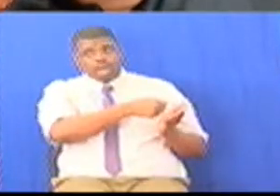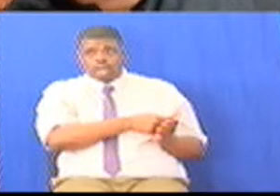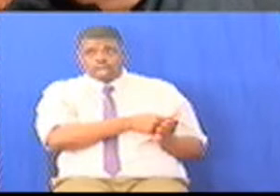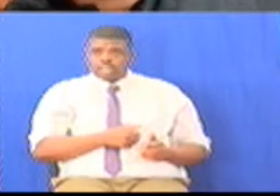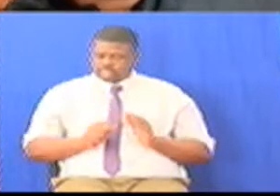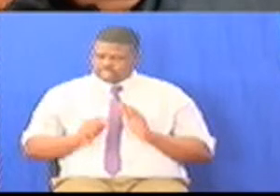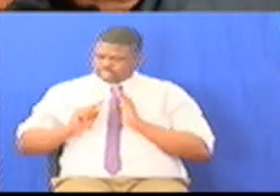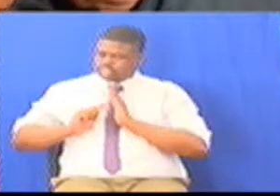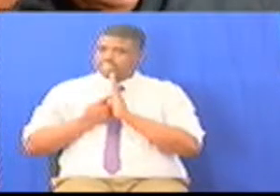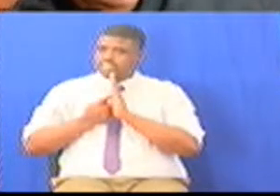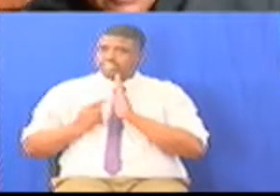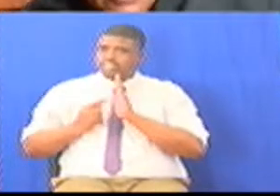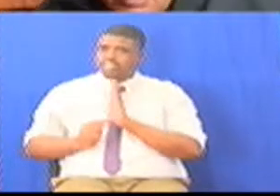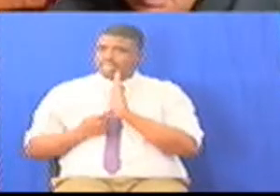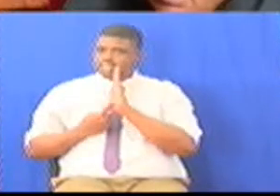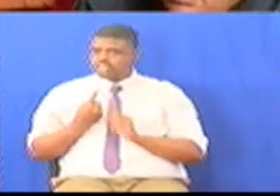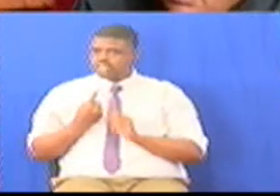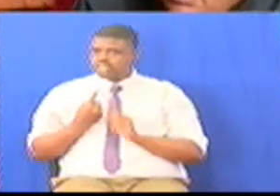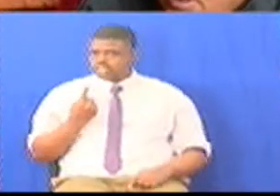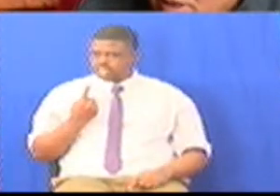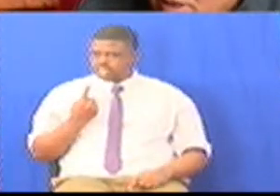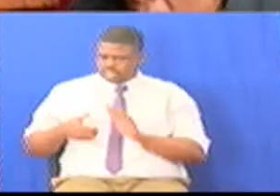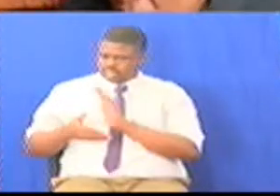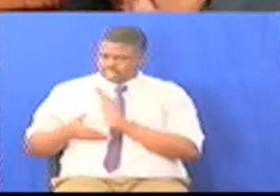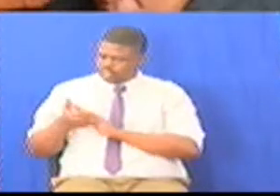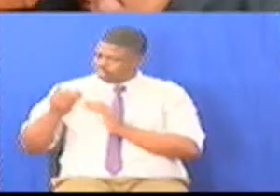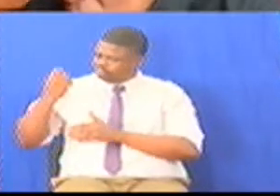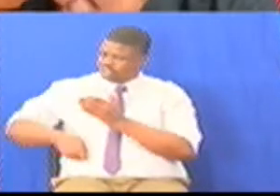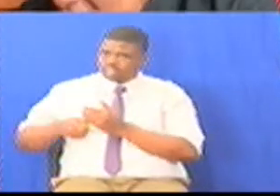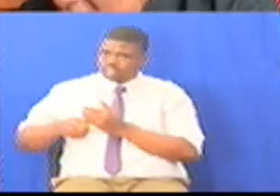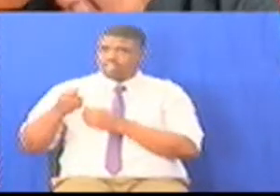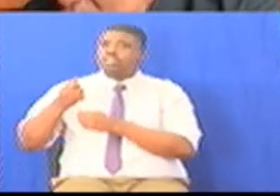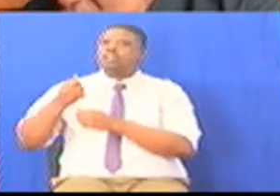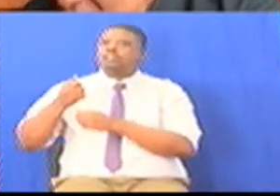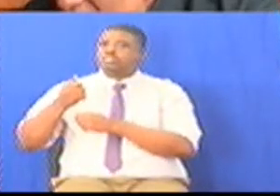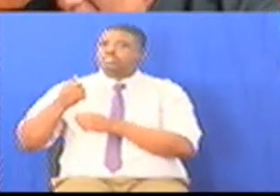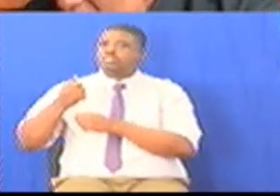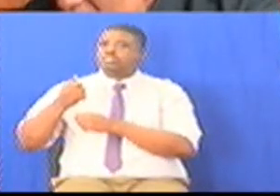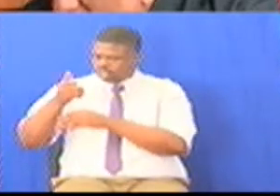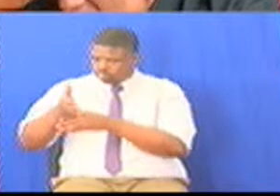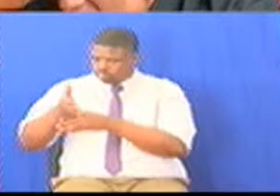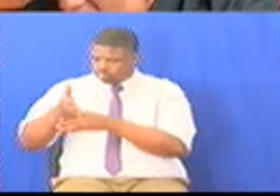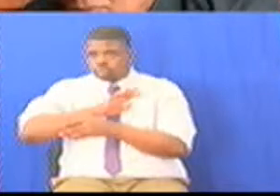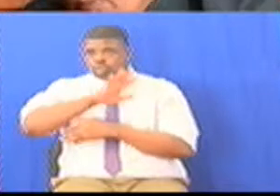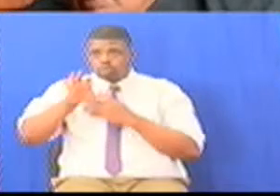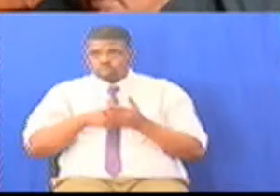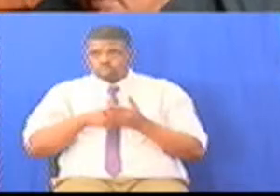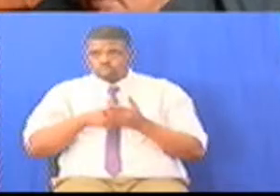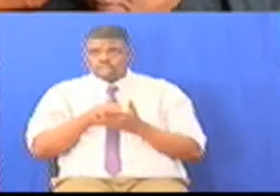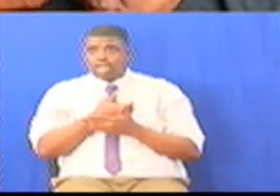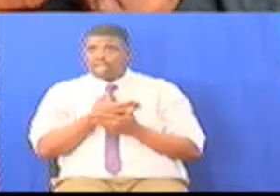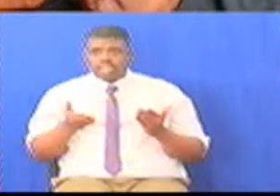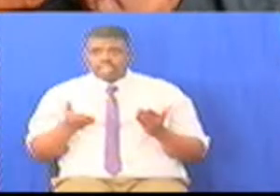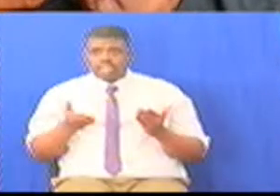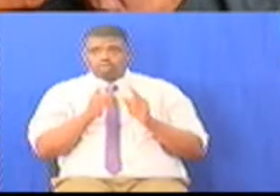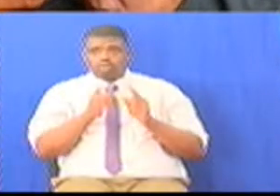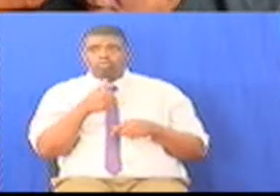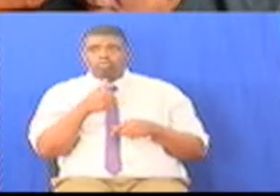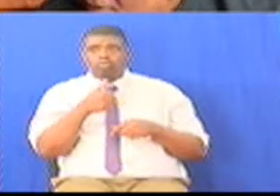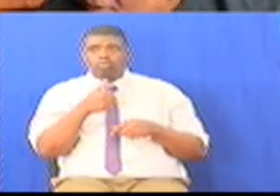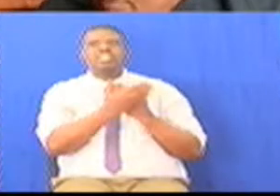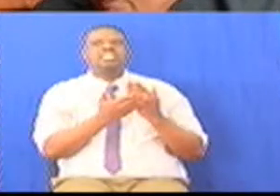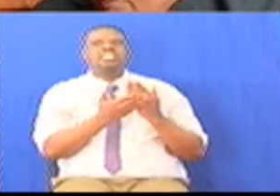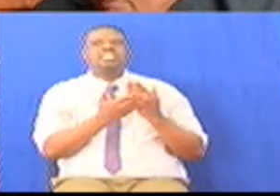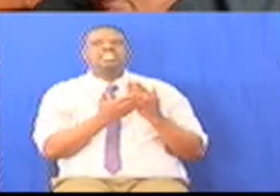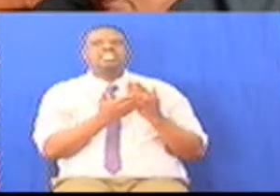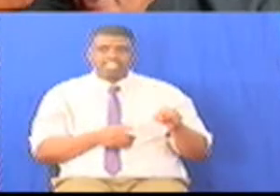awali lilikuwa linataka faini ya 10% mtozo kwenye mapato yote ya kampuni, hata makampuni mama yaliyopo nje ya nchi